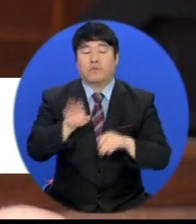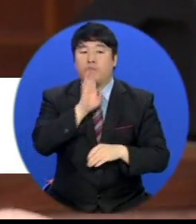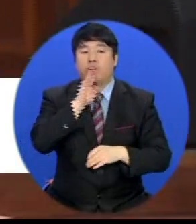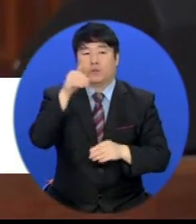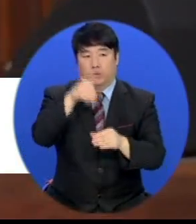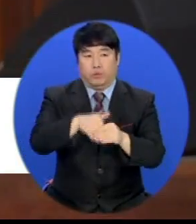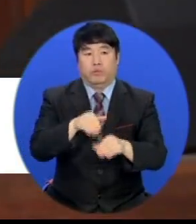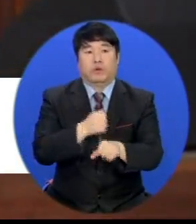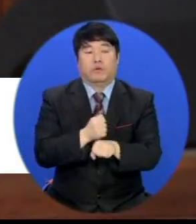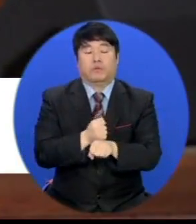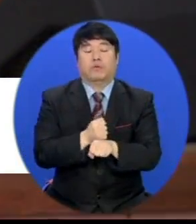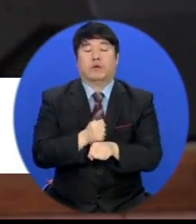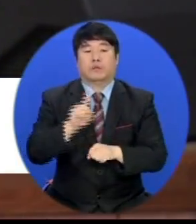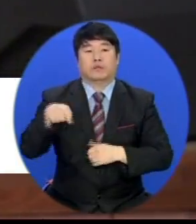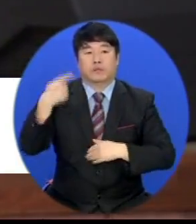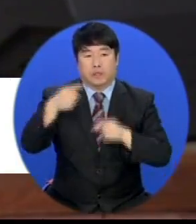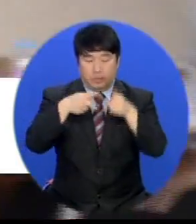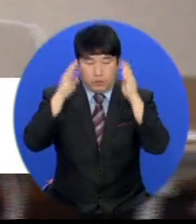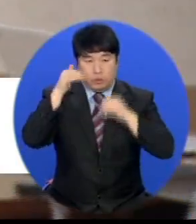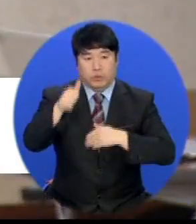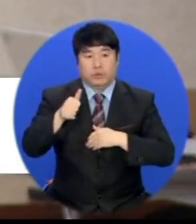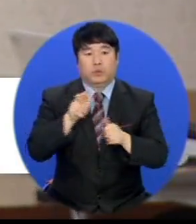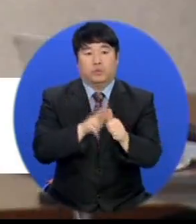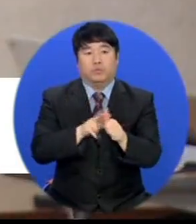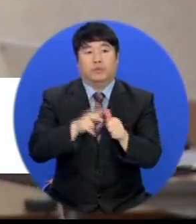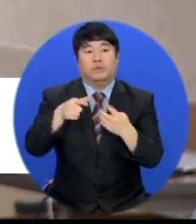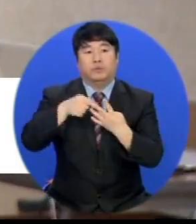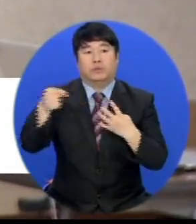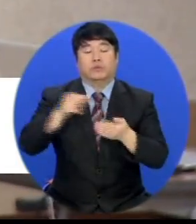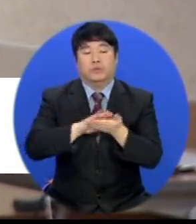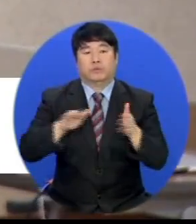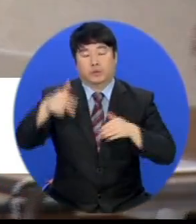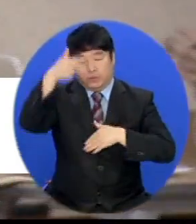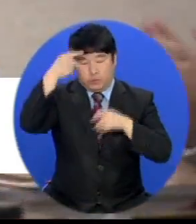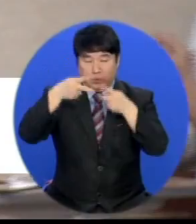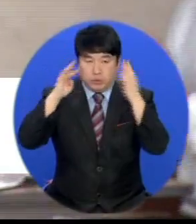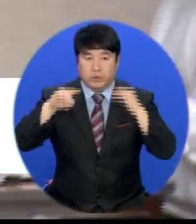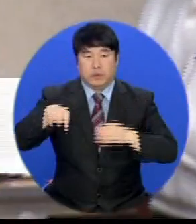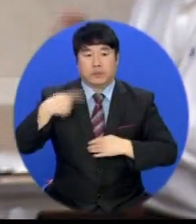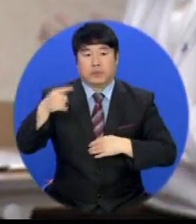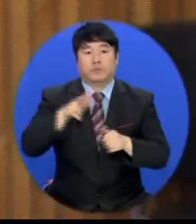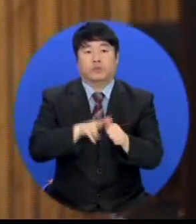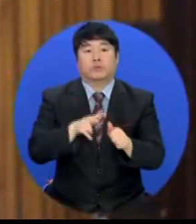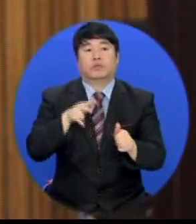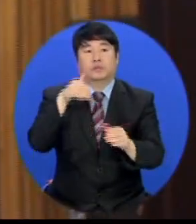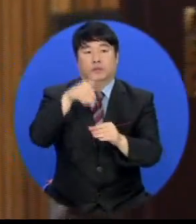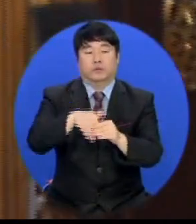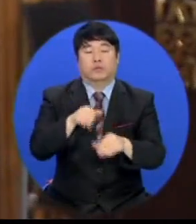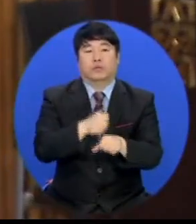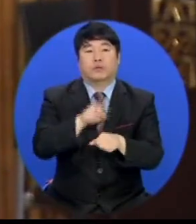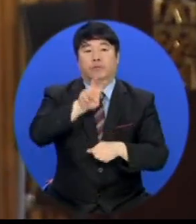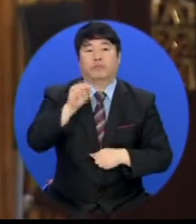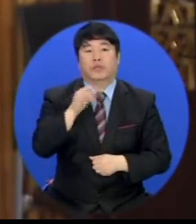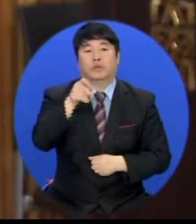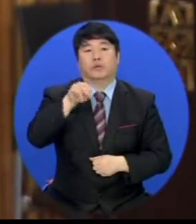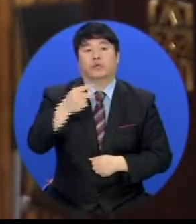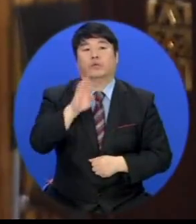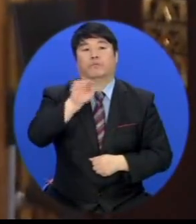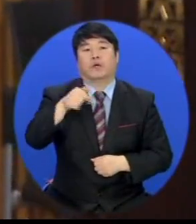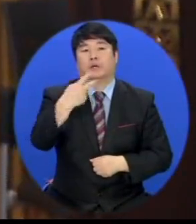거쳐 차기 총장 후보를 선출할 예정입니다. 조선대 차기 총장 선거에는 민영돈,